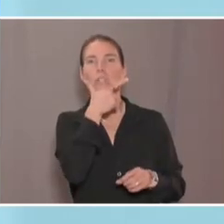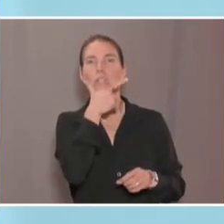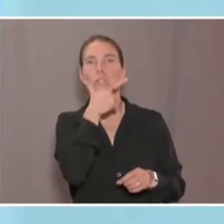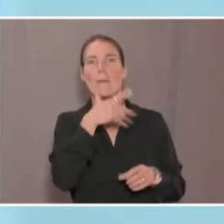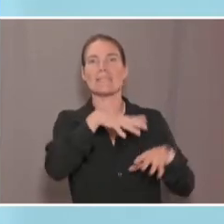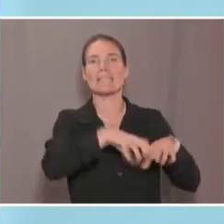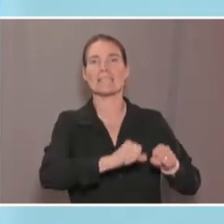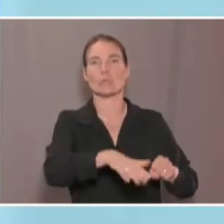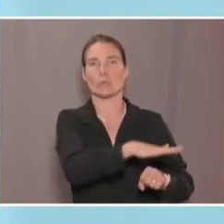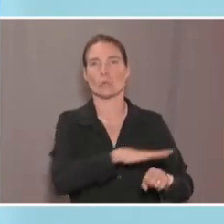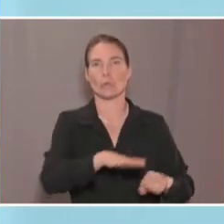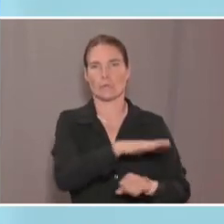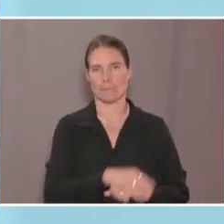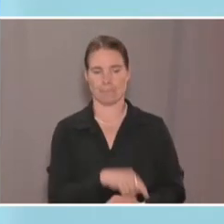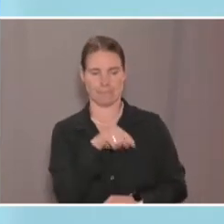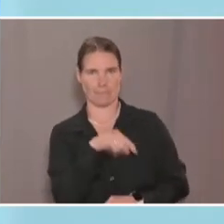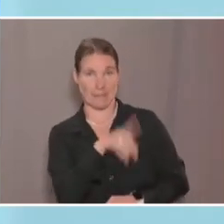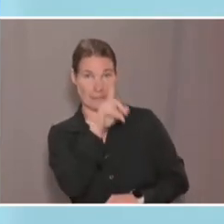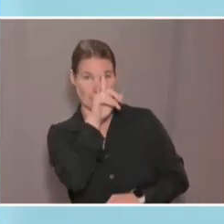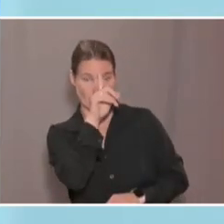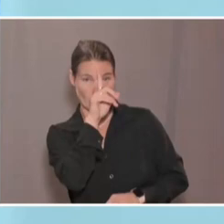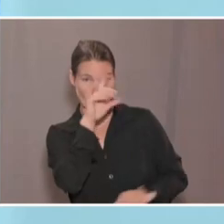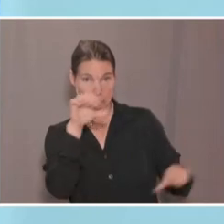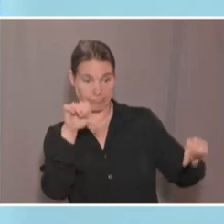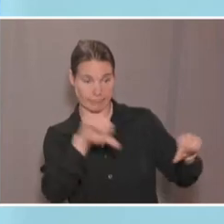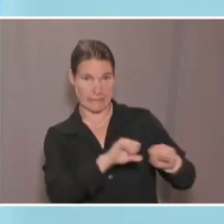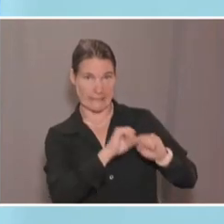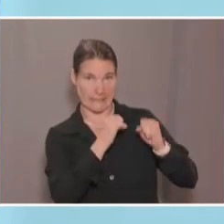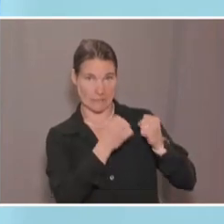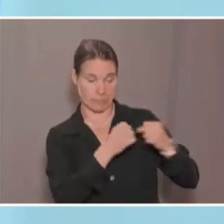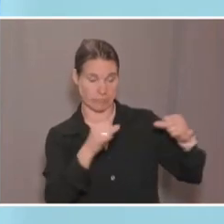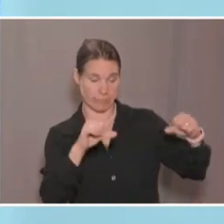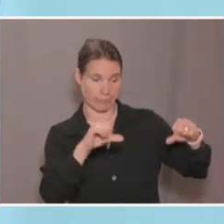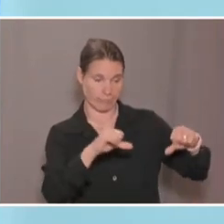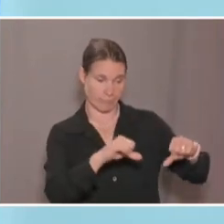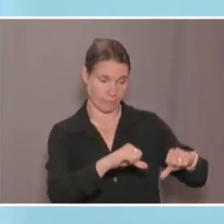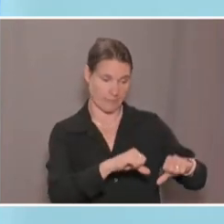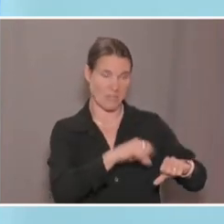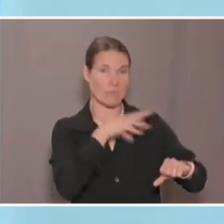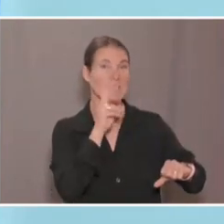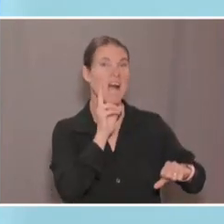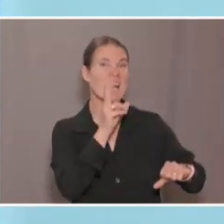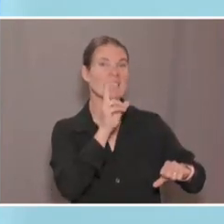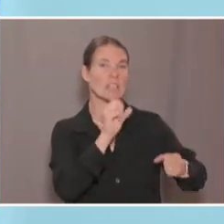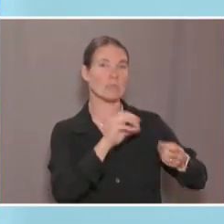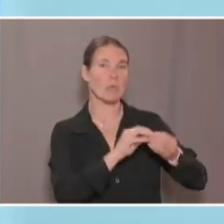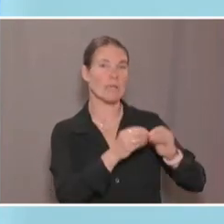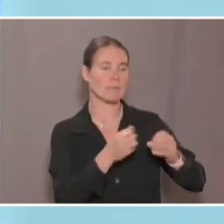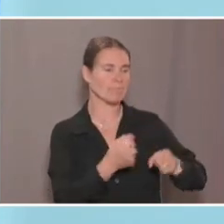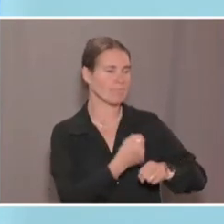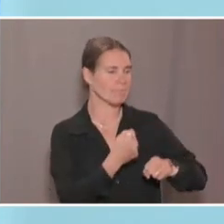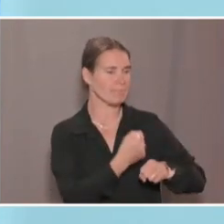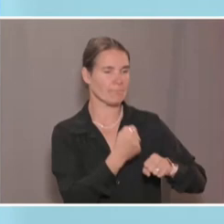Besatzungszone. Während die deutsche Zusammenbruchsgesellschaft mit vielen Alltagsproblemen kämpfte, gab